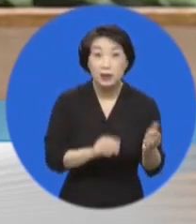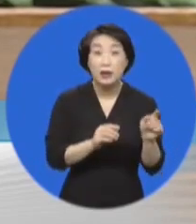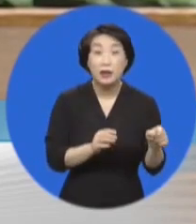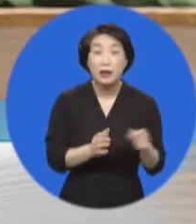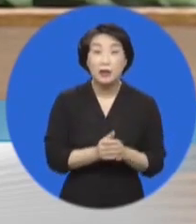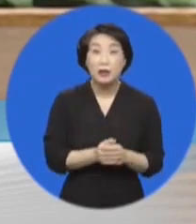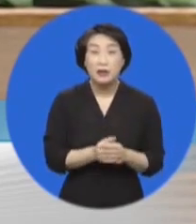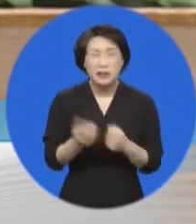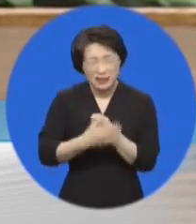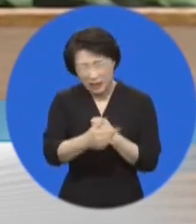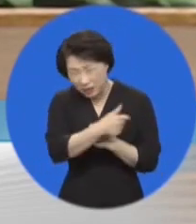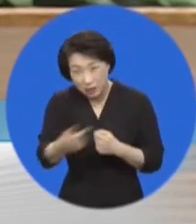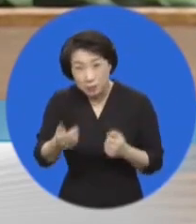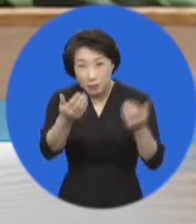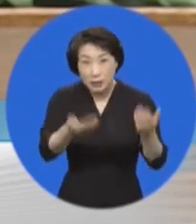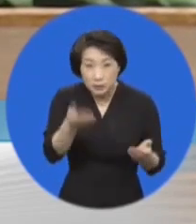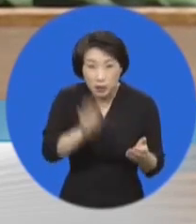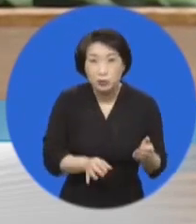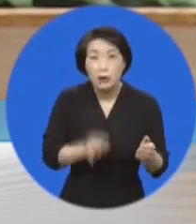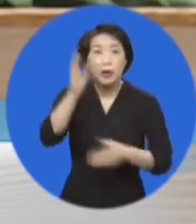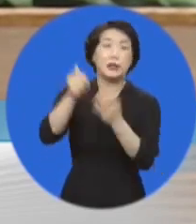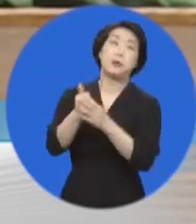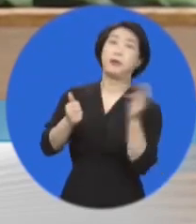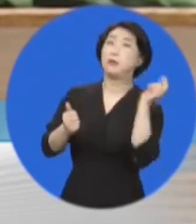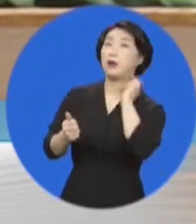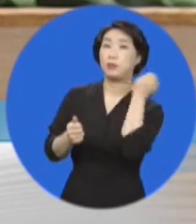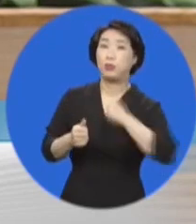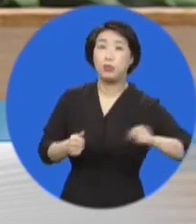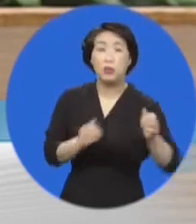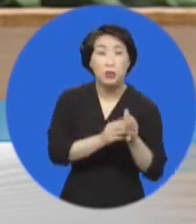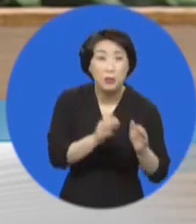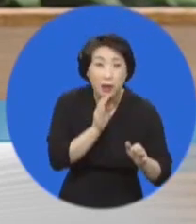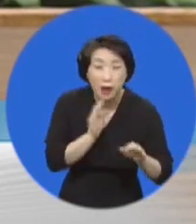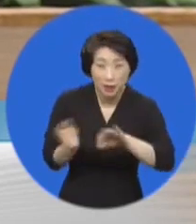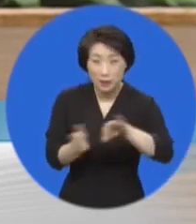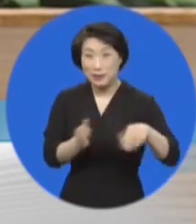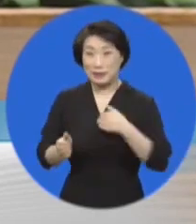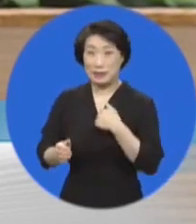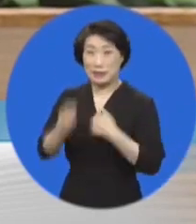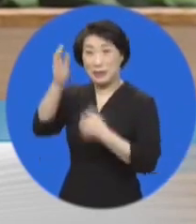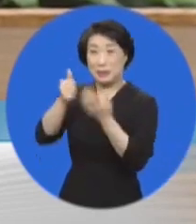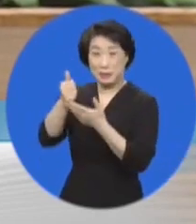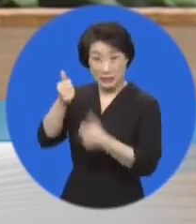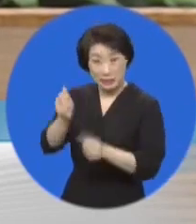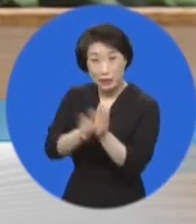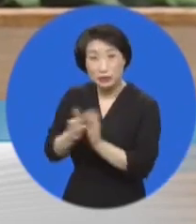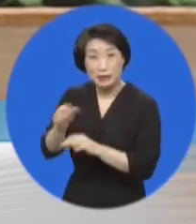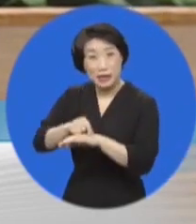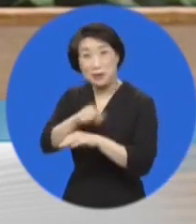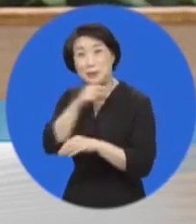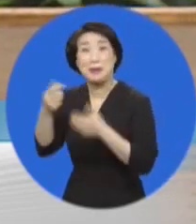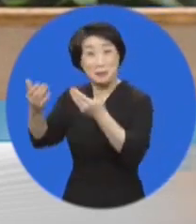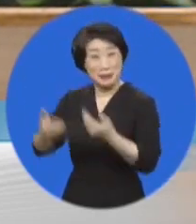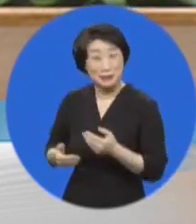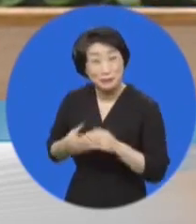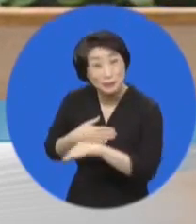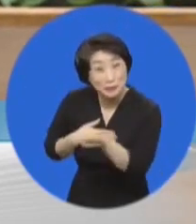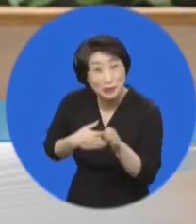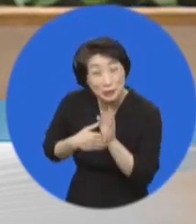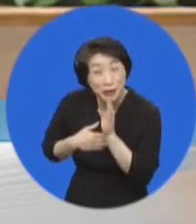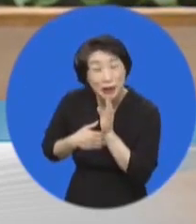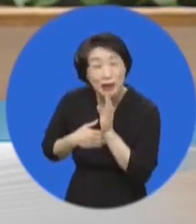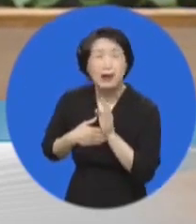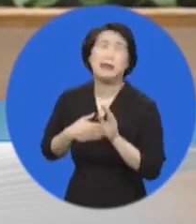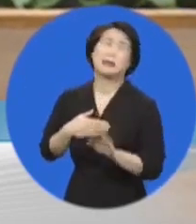그 큰 은혜를 입고 배신자가 됐어요. 나는 하나님의 아들 그의 살과 피를 주셨어요.